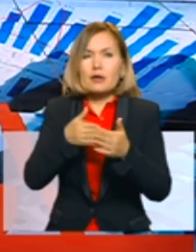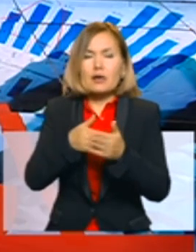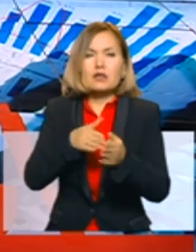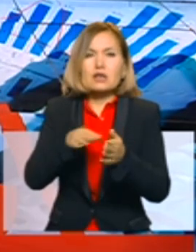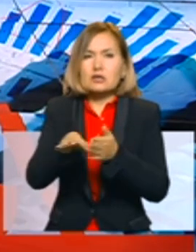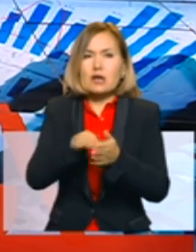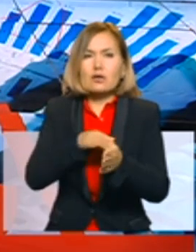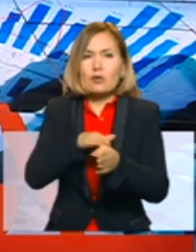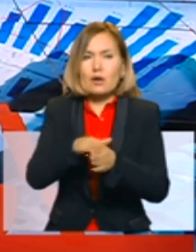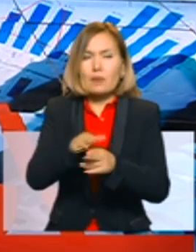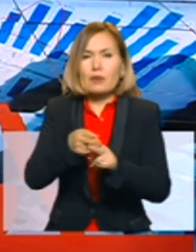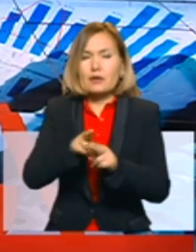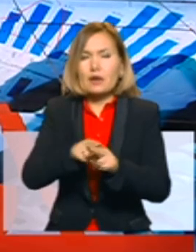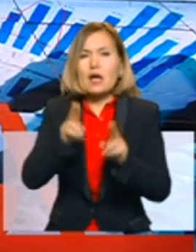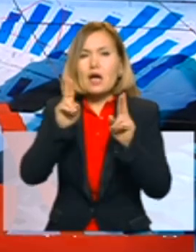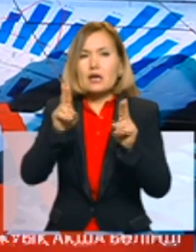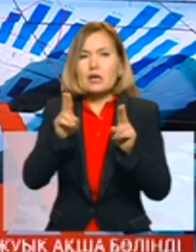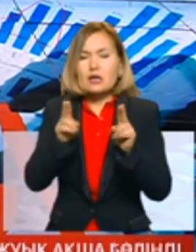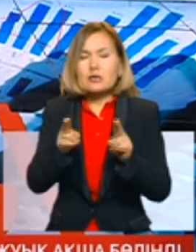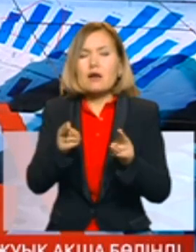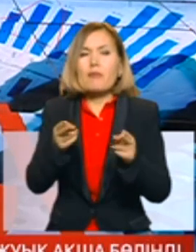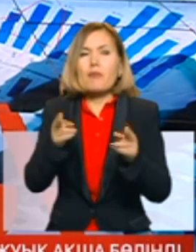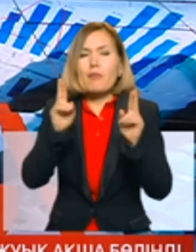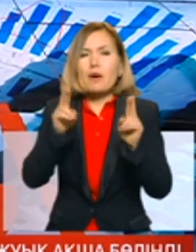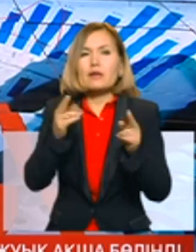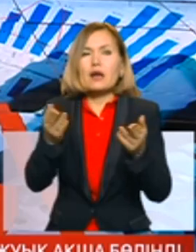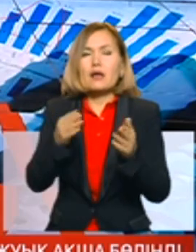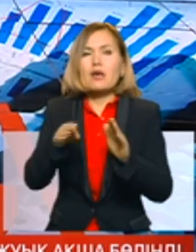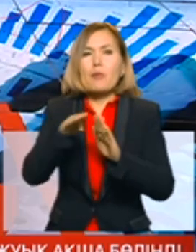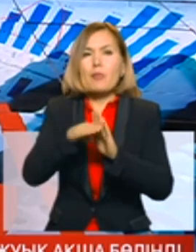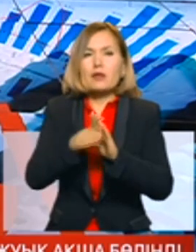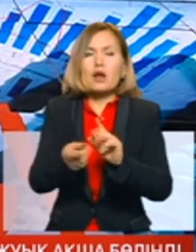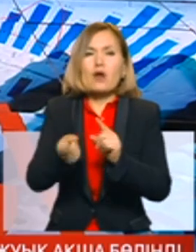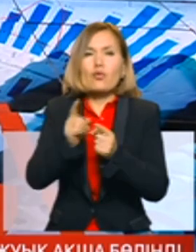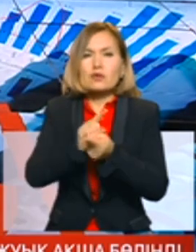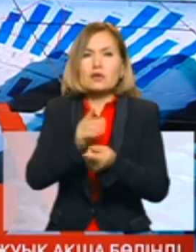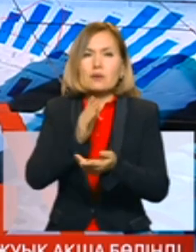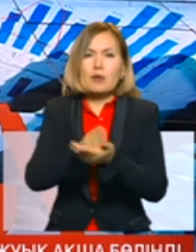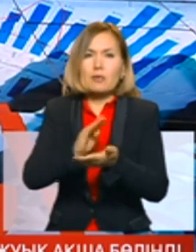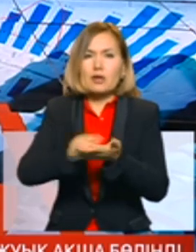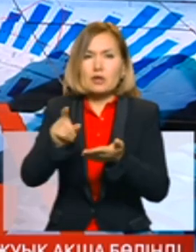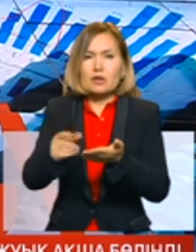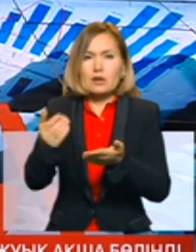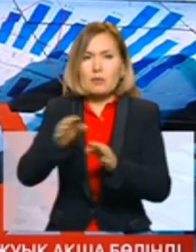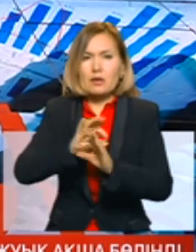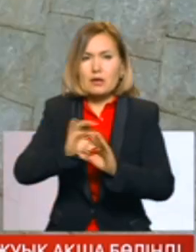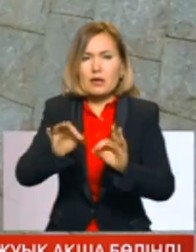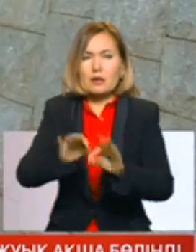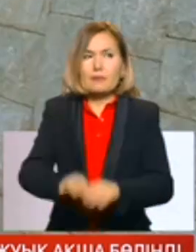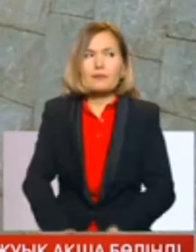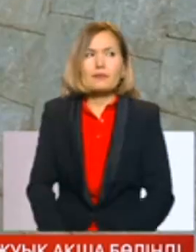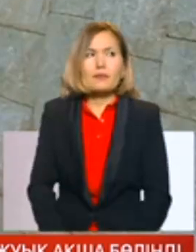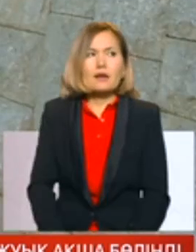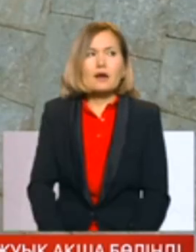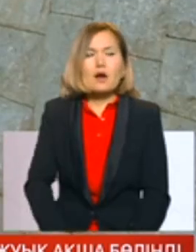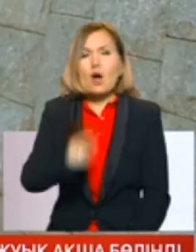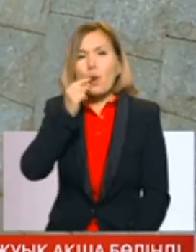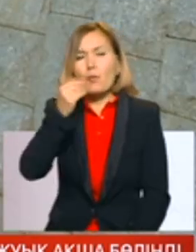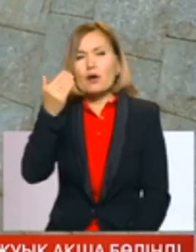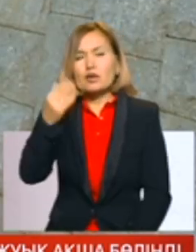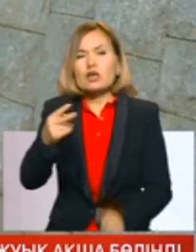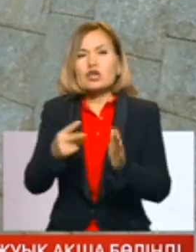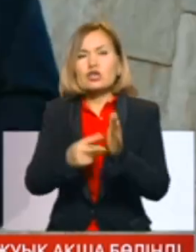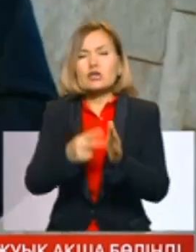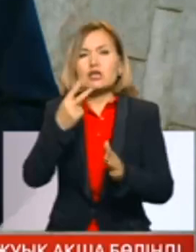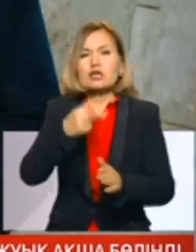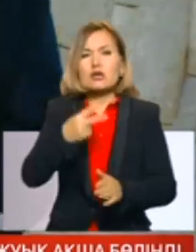толған. Өтінім беру ережесі қандай, бағдарламада өзгеріс бар ма? Тілші материалында. Санжар Төлеубеков